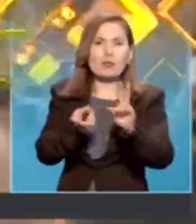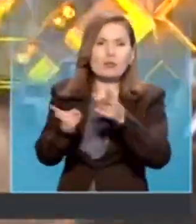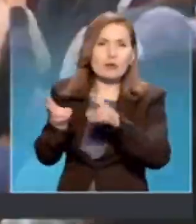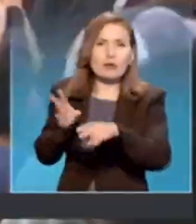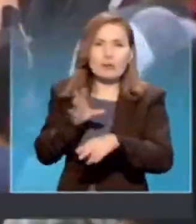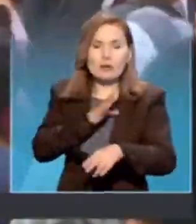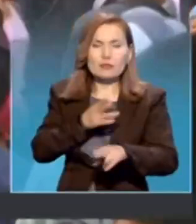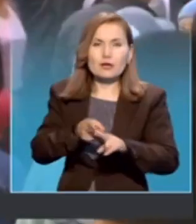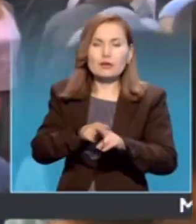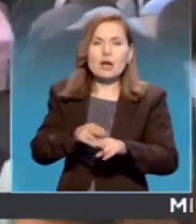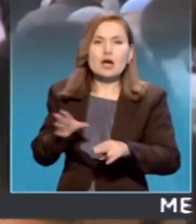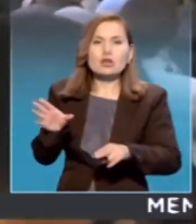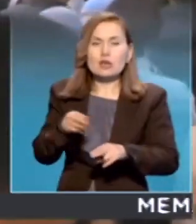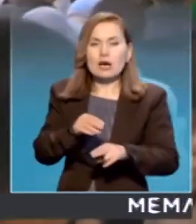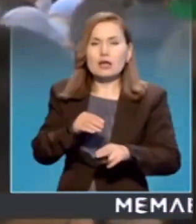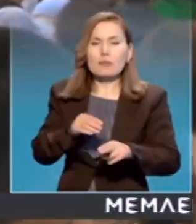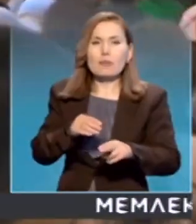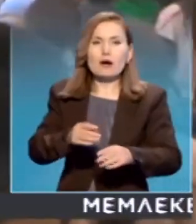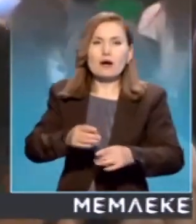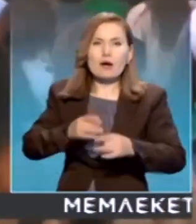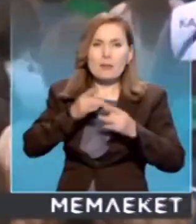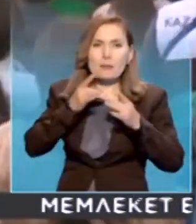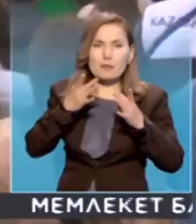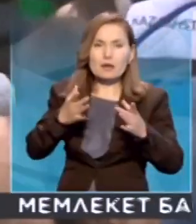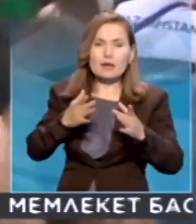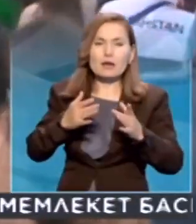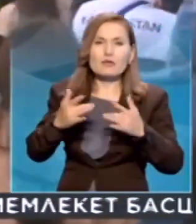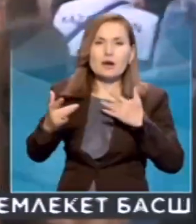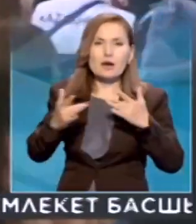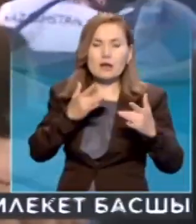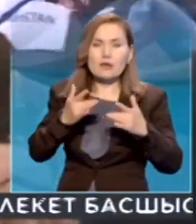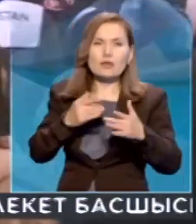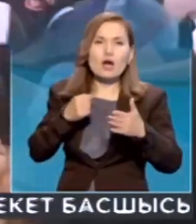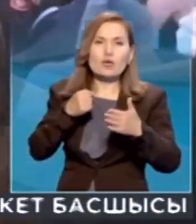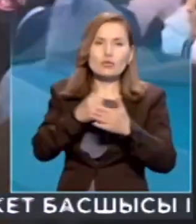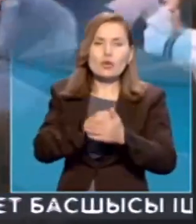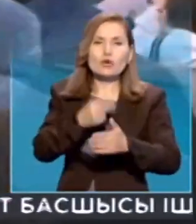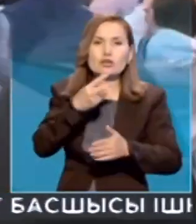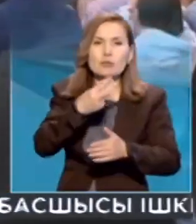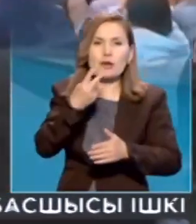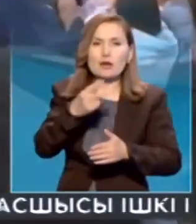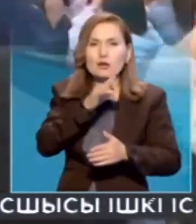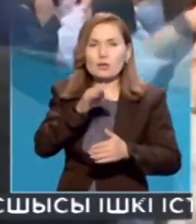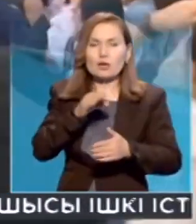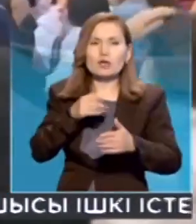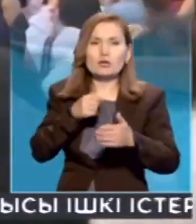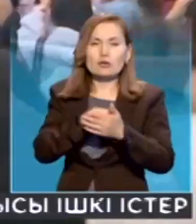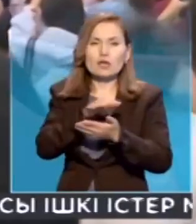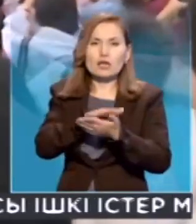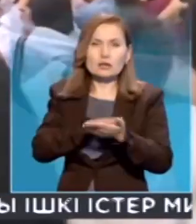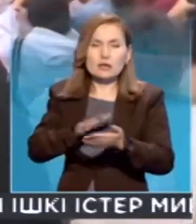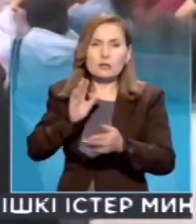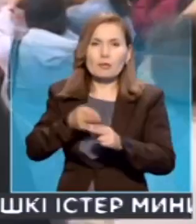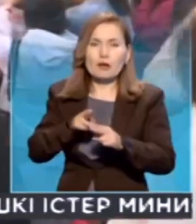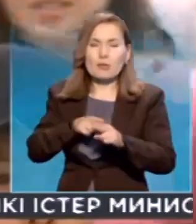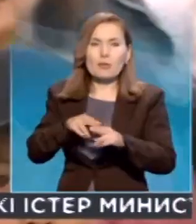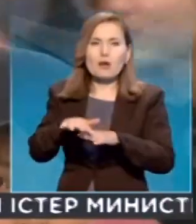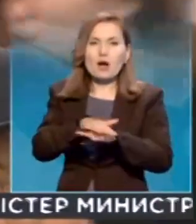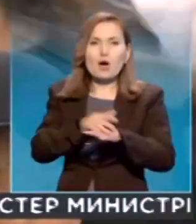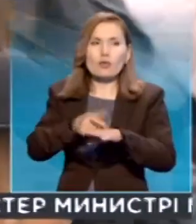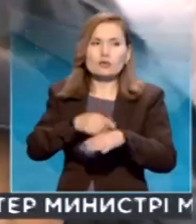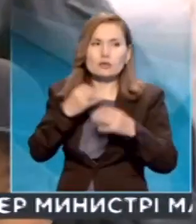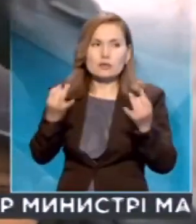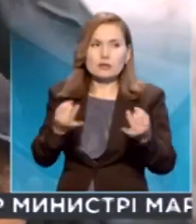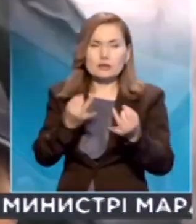jatır. Жалпы мерекелік концерт бүгін кешкі 22:00-ге дейін жалғасады. Алаңдағы мерекелік көңіл-күй